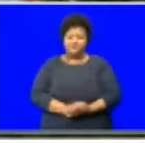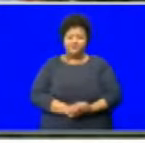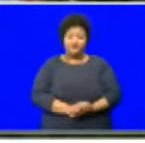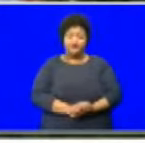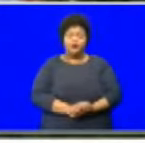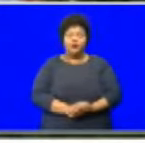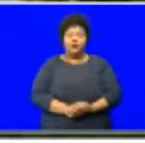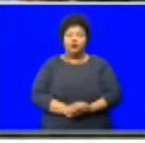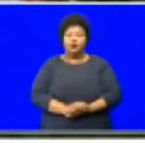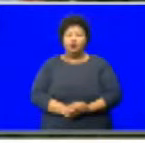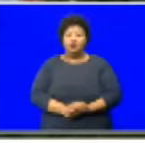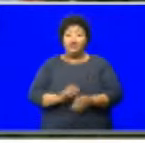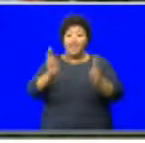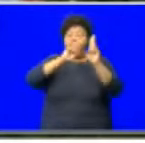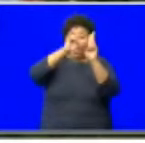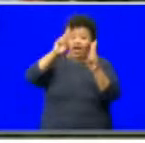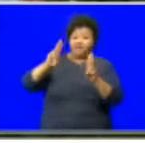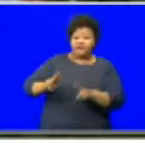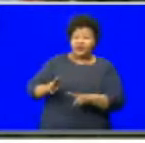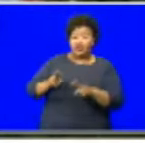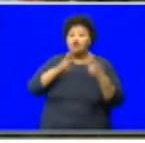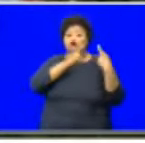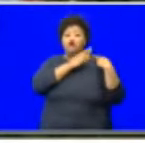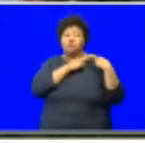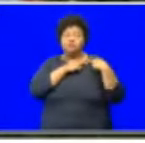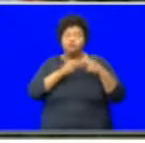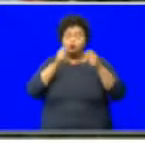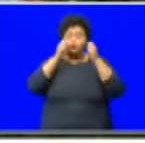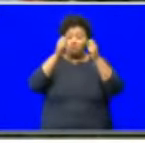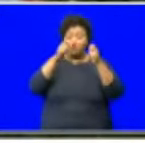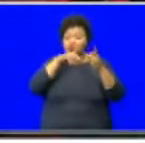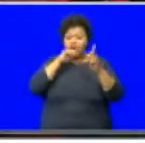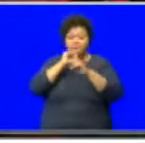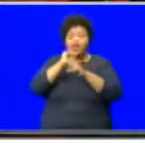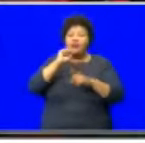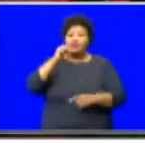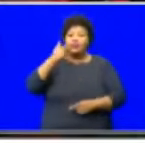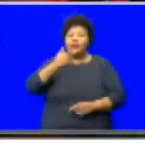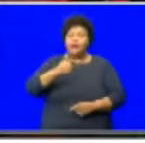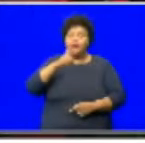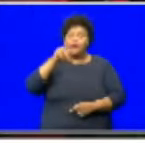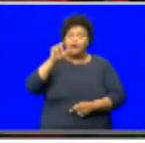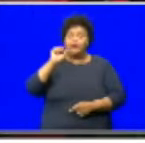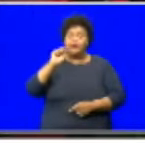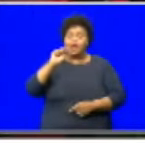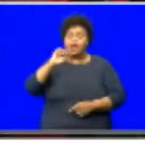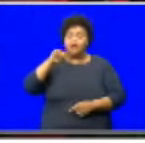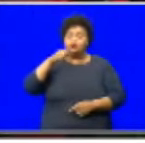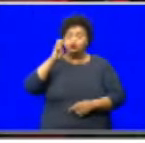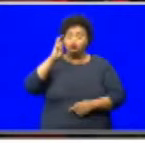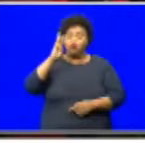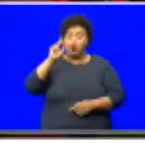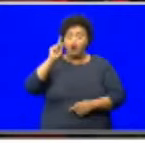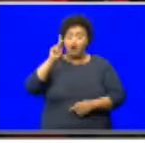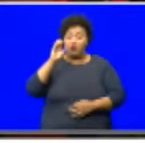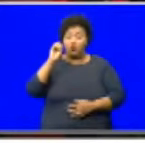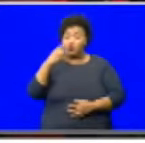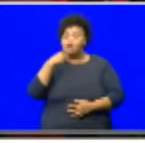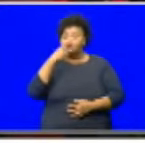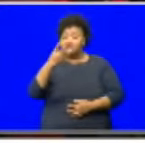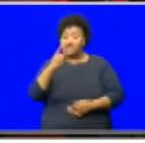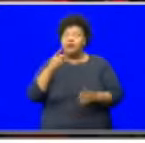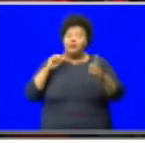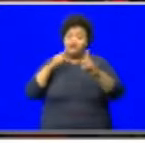Lobuke lomkhankaso elivekatini leAfrika culani hlatshwako Uthi inhloso lenkulu yalo mkhankaso ukuthi imimango isukumise emaso